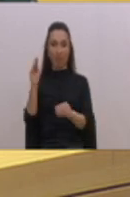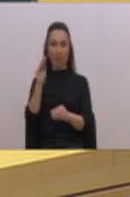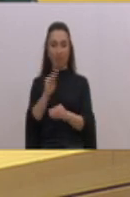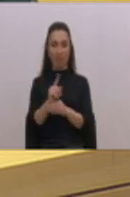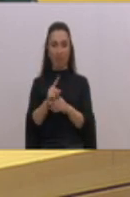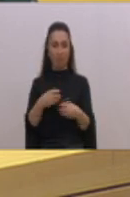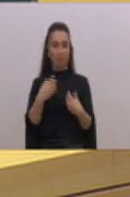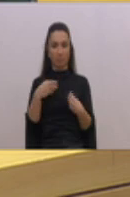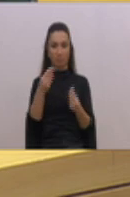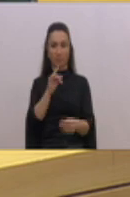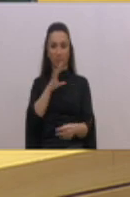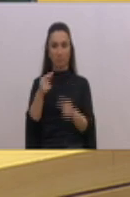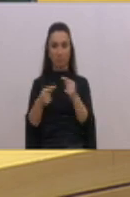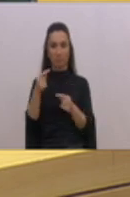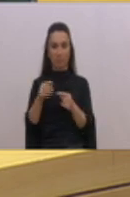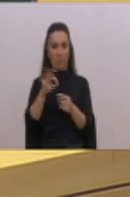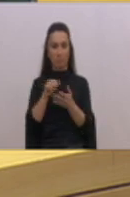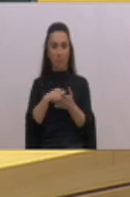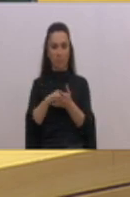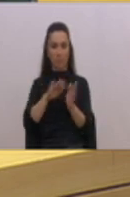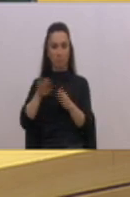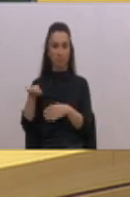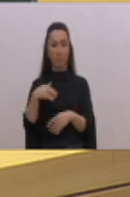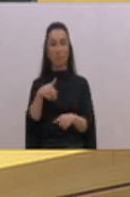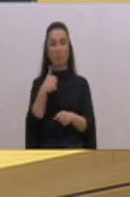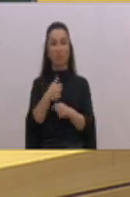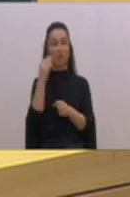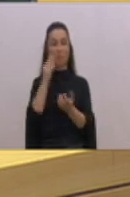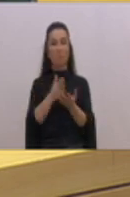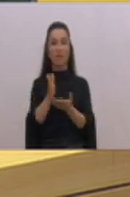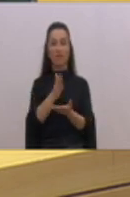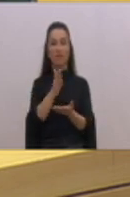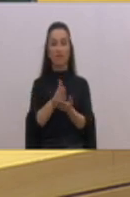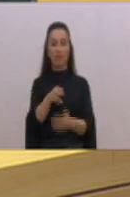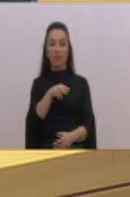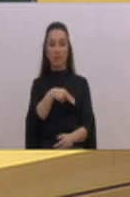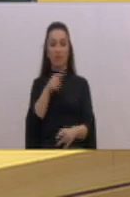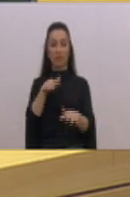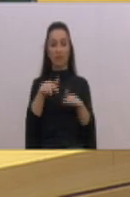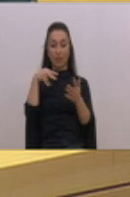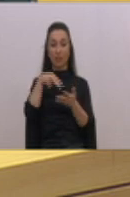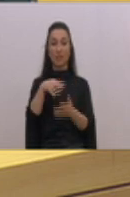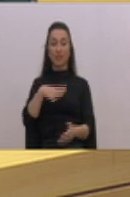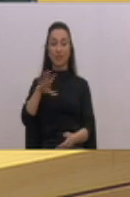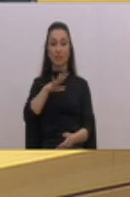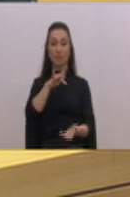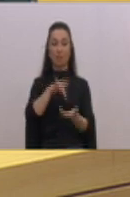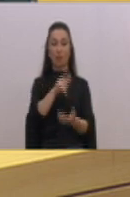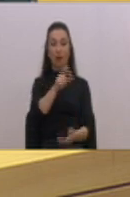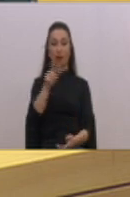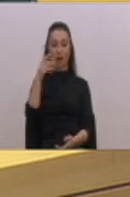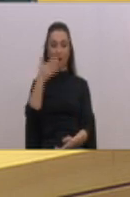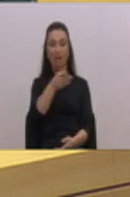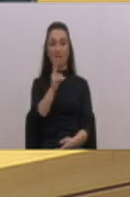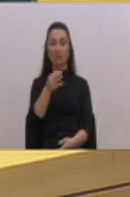ახლა თქვენთან პოლემიკის გამართვით. ჩემი მთავარი მიზანი არის რომ ამ საპარლამენტო ტრიბუნიდან საქართველოს მოქალაქეებმა